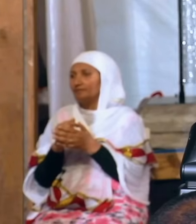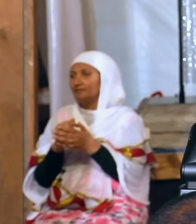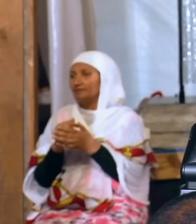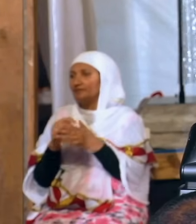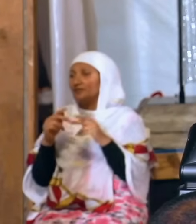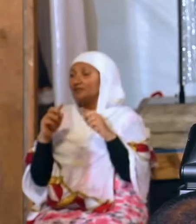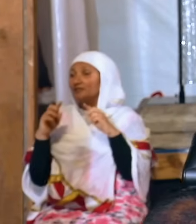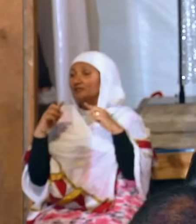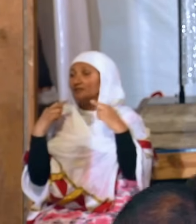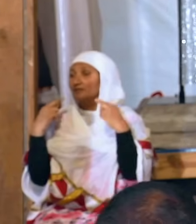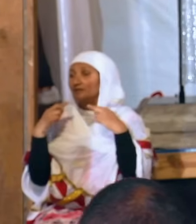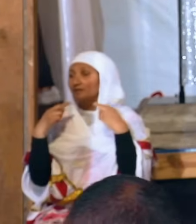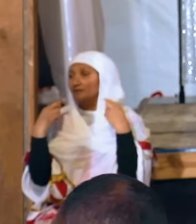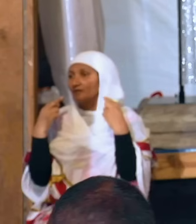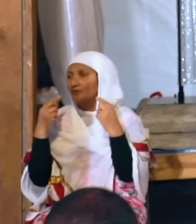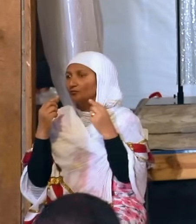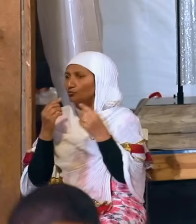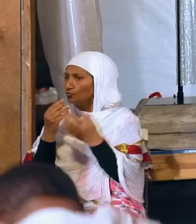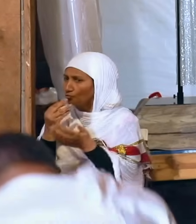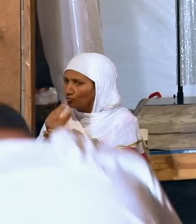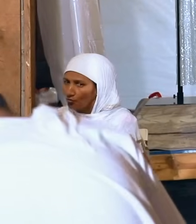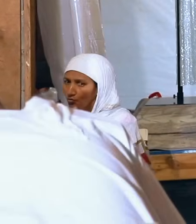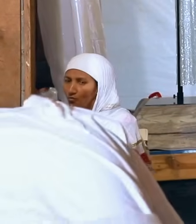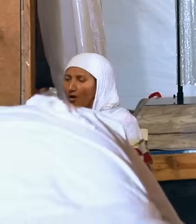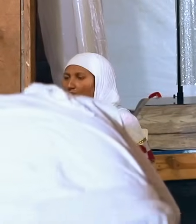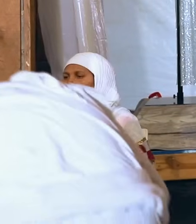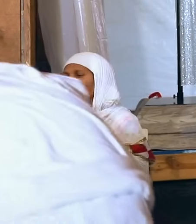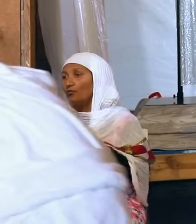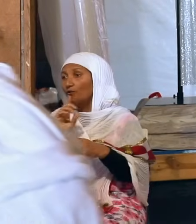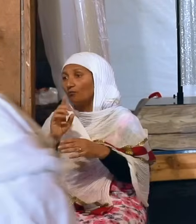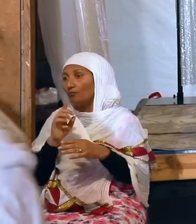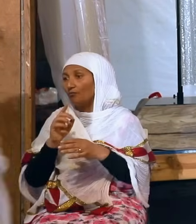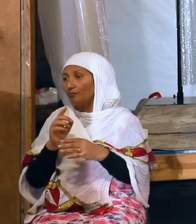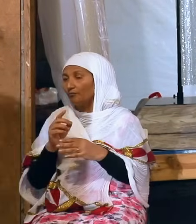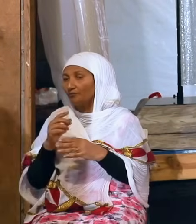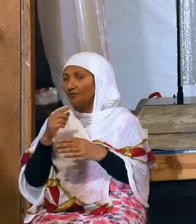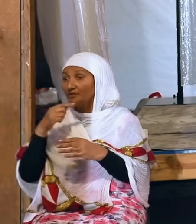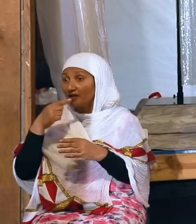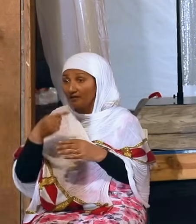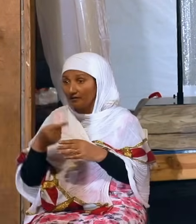ቀሲስ ጥሩ አድርጎ ነው ያስተማረን ያብራራልን።